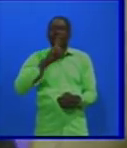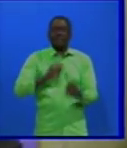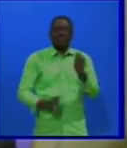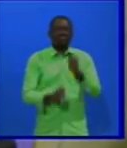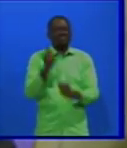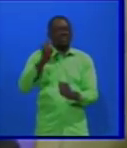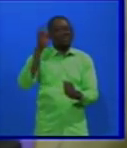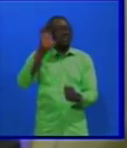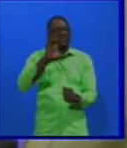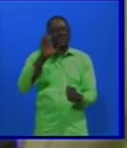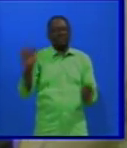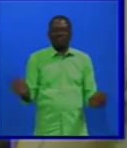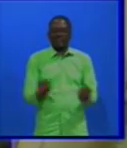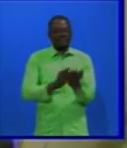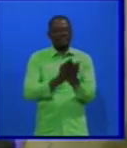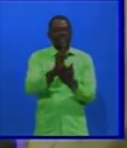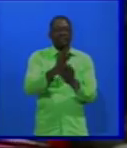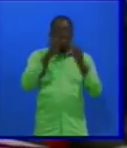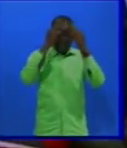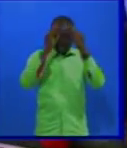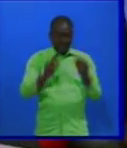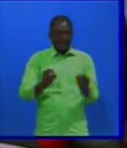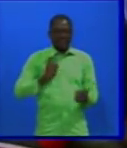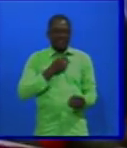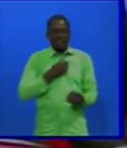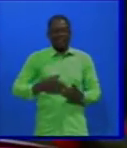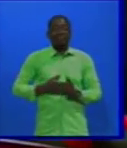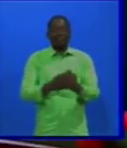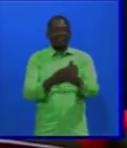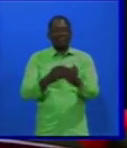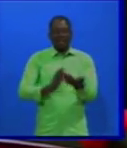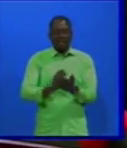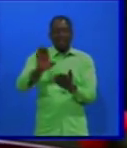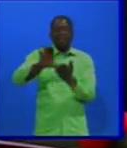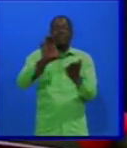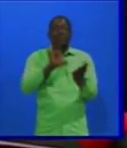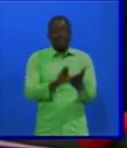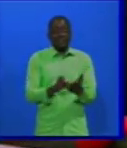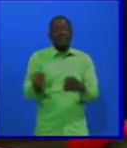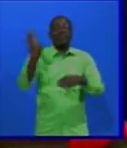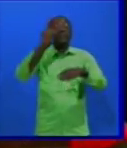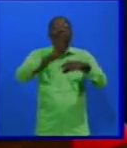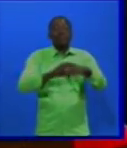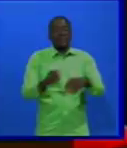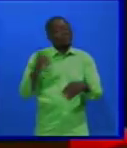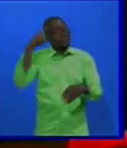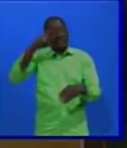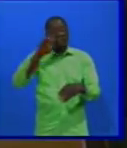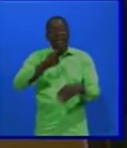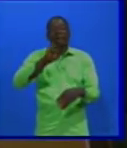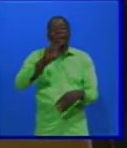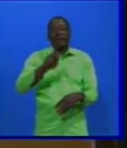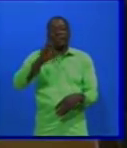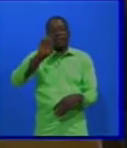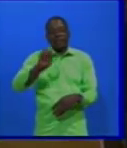célérité et qui a décidé donc de nous accompagner. Par cette convention, Oura Bank met à la disposition des PME 15